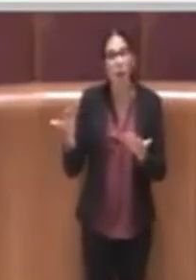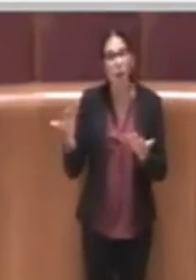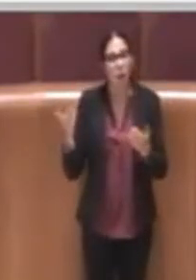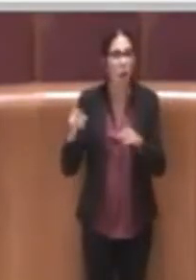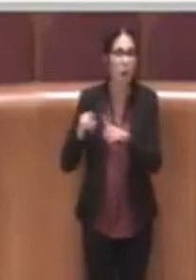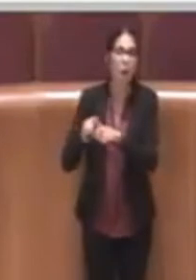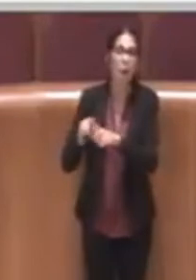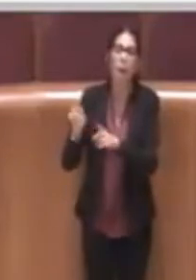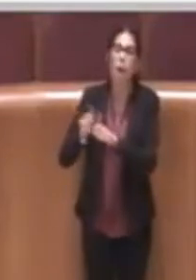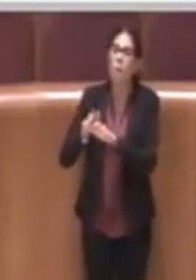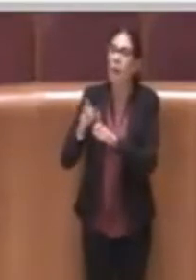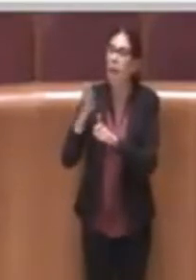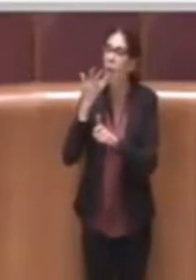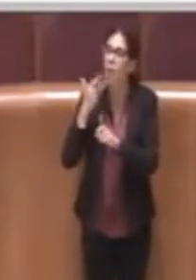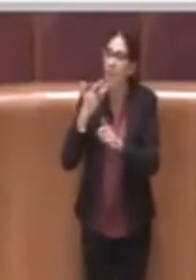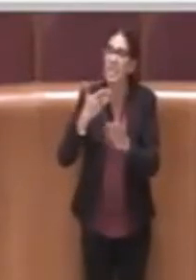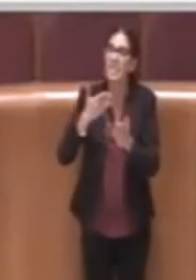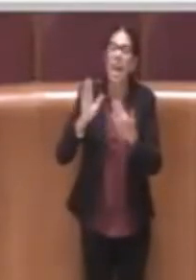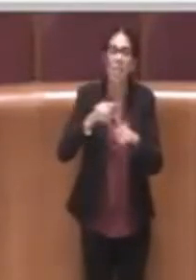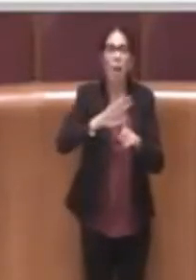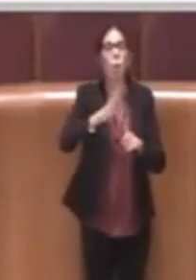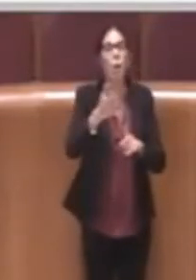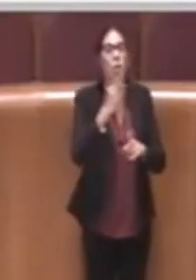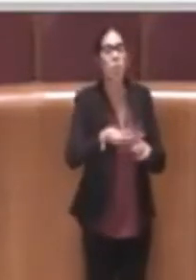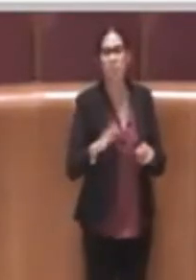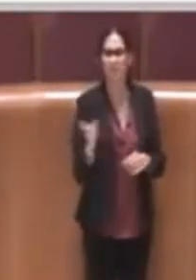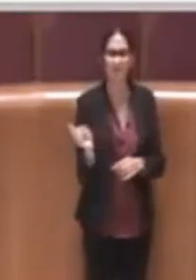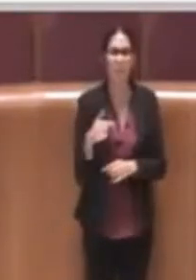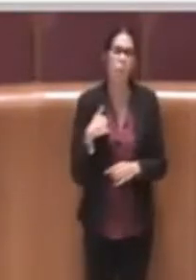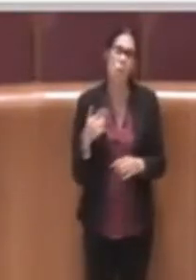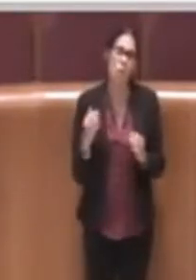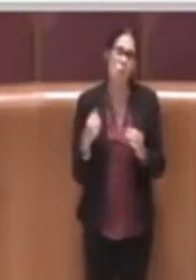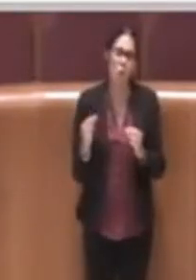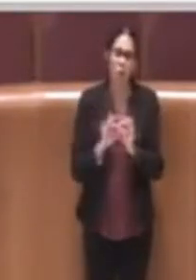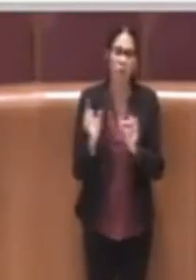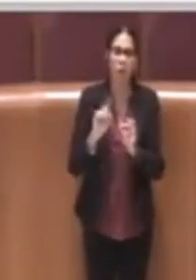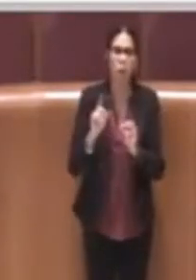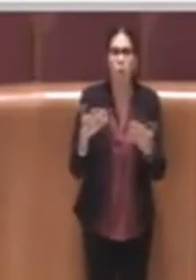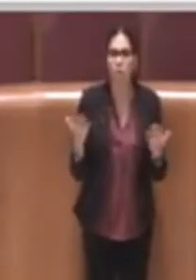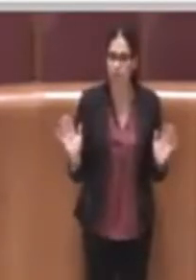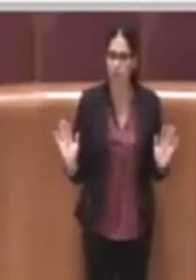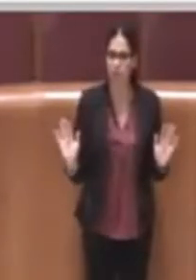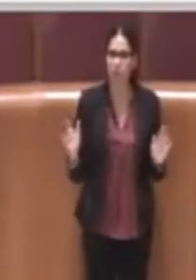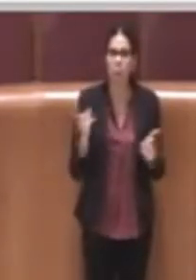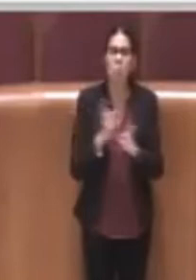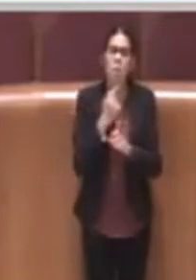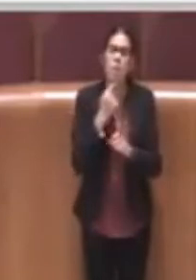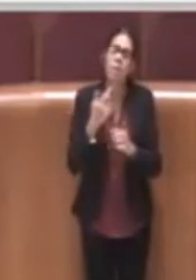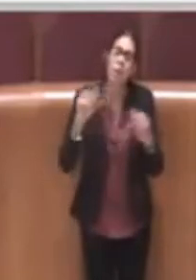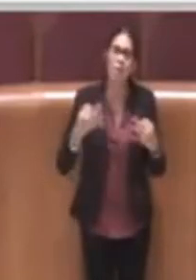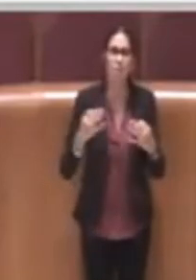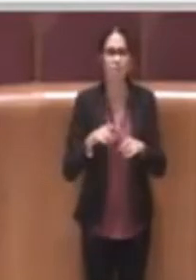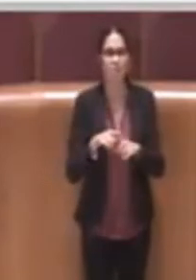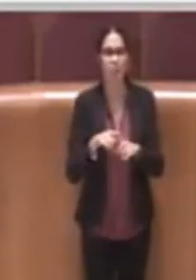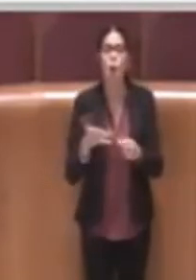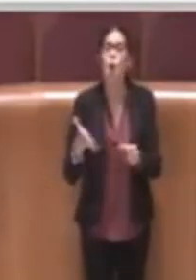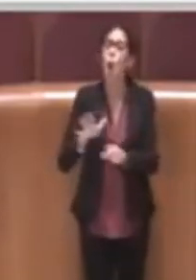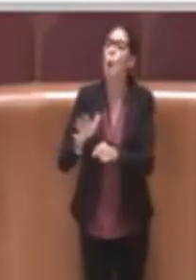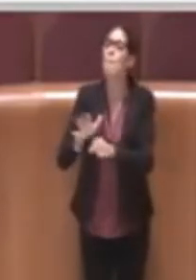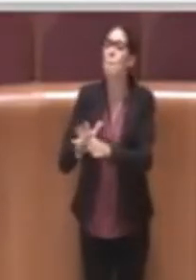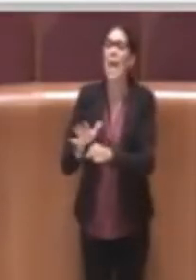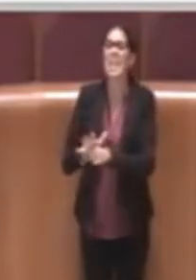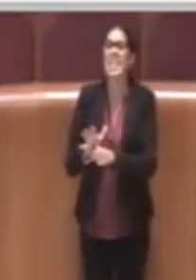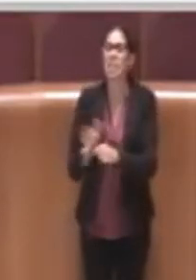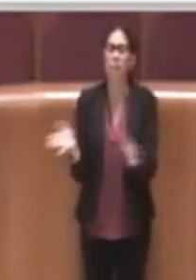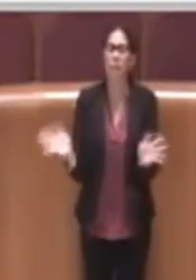salvaguardare un altro parco. Io non ci sto a questo, diciamo le cose come stanno, le compensazioni sono qualcosa di aberrante